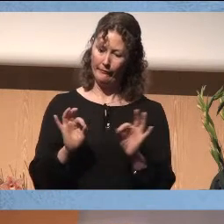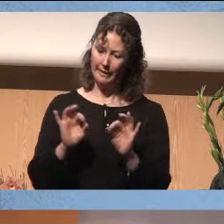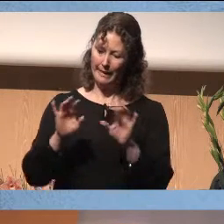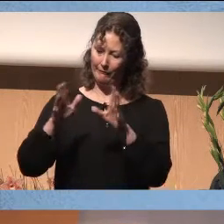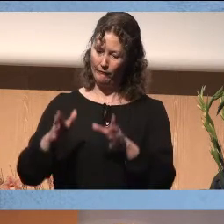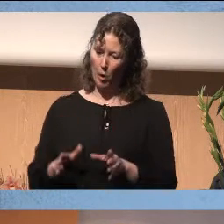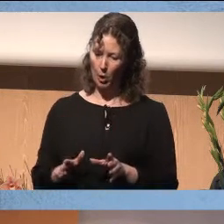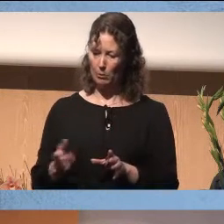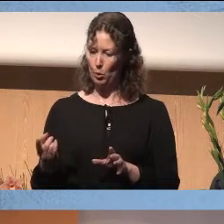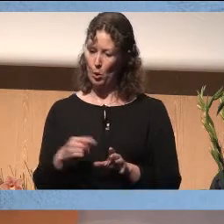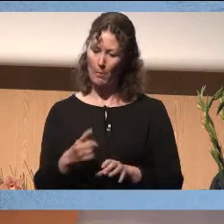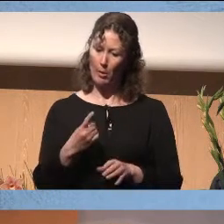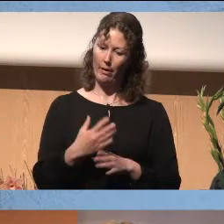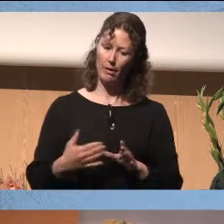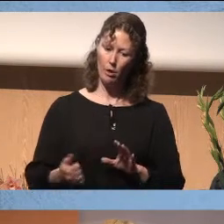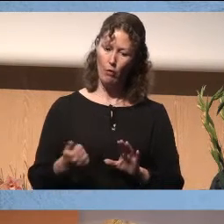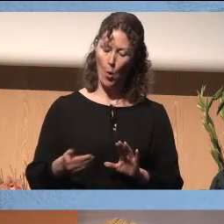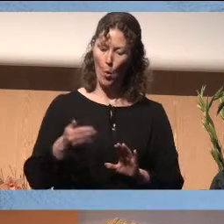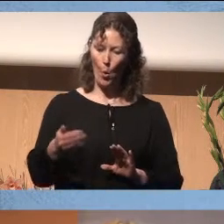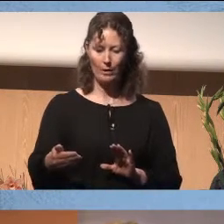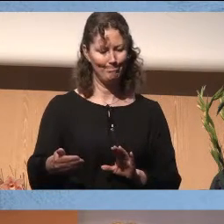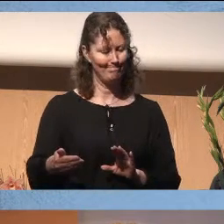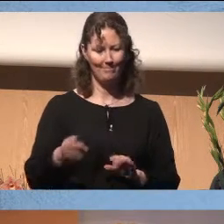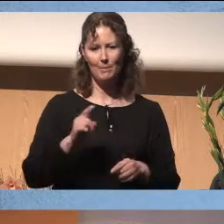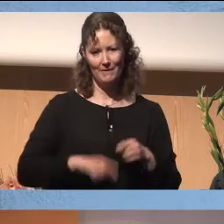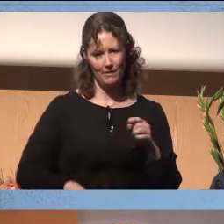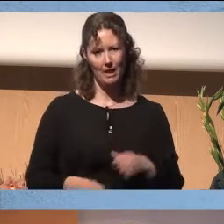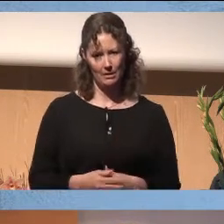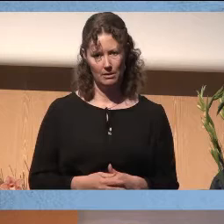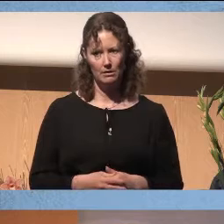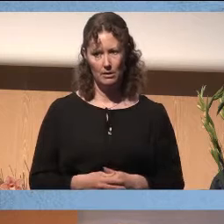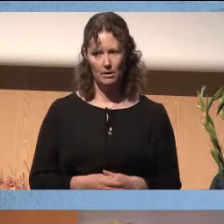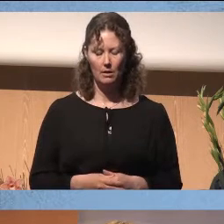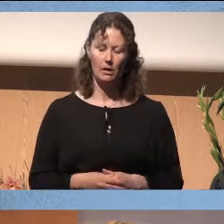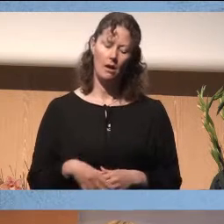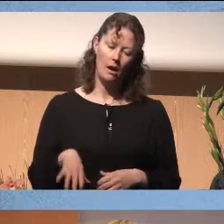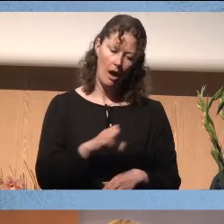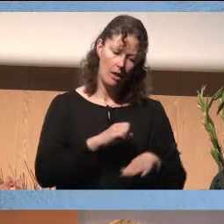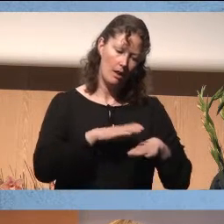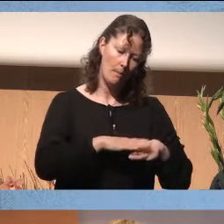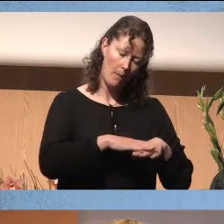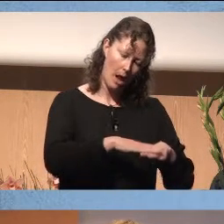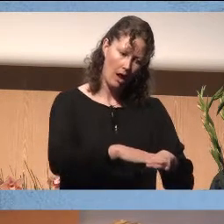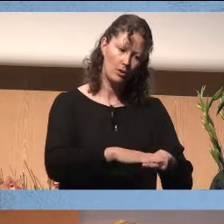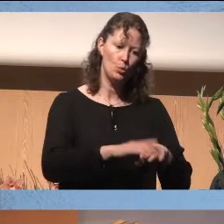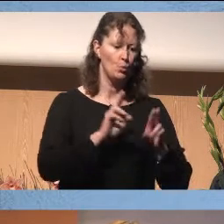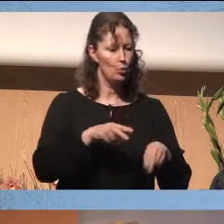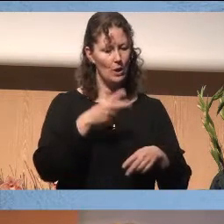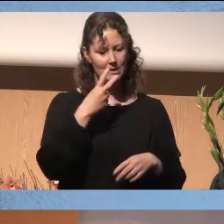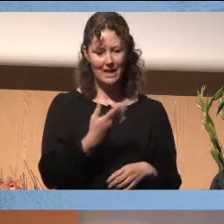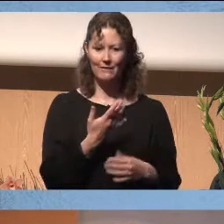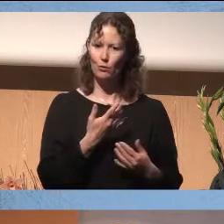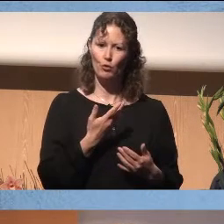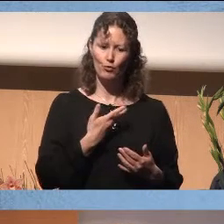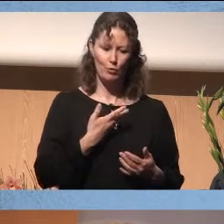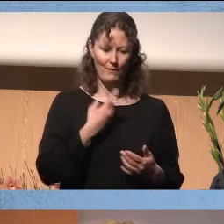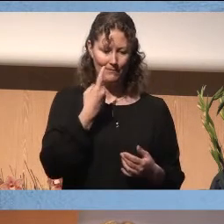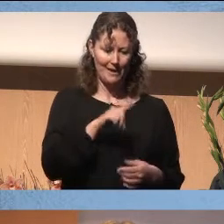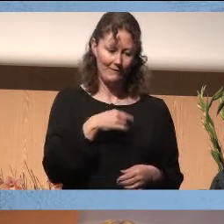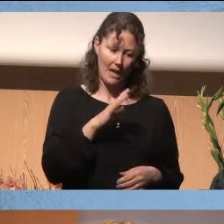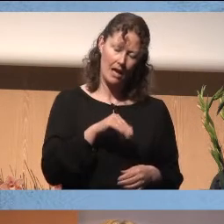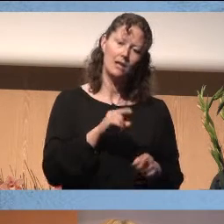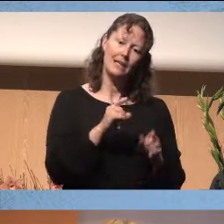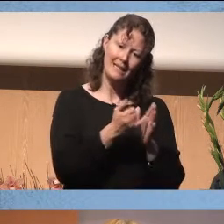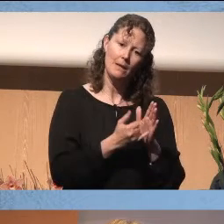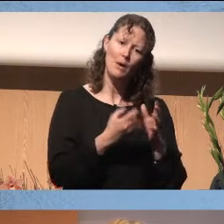om 2 eller 1,5 år, så blir det gærent. Enhver plan kommer til, uansett hvor flinke vi til å innebære